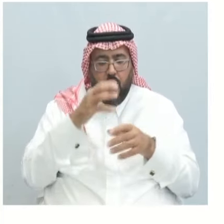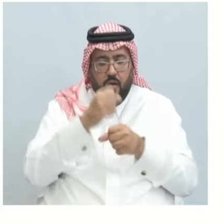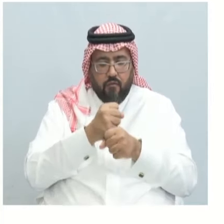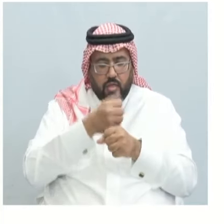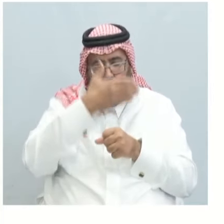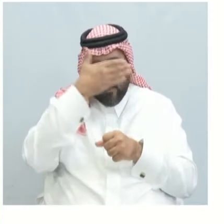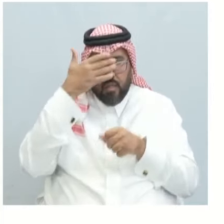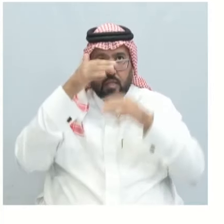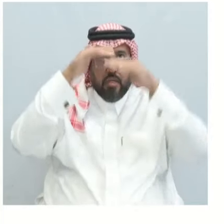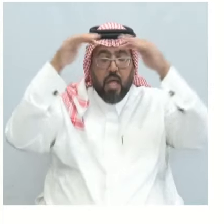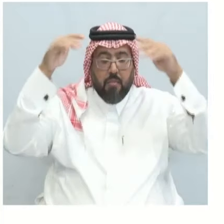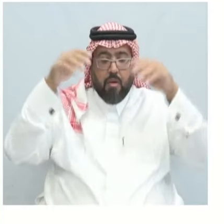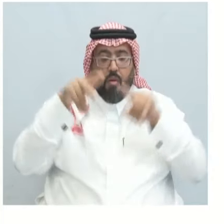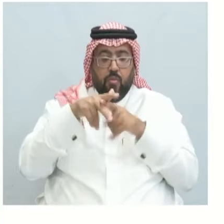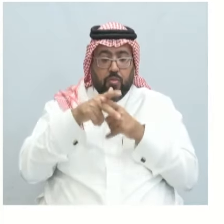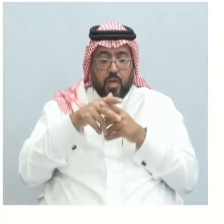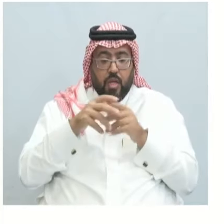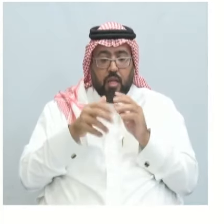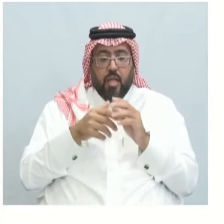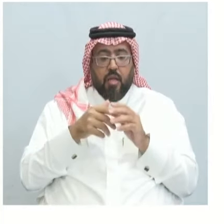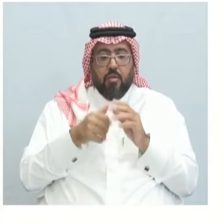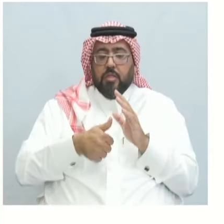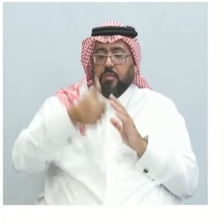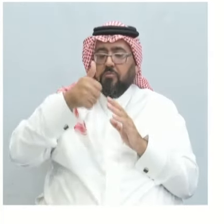السحابي ومميزات وعيوب